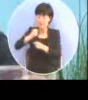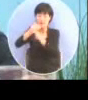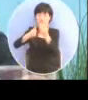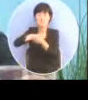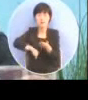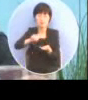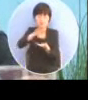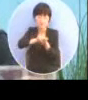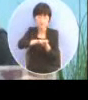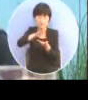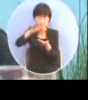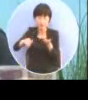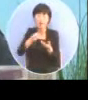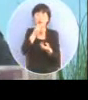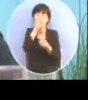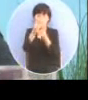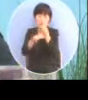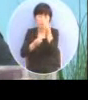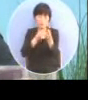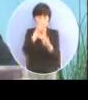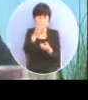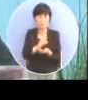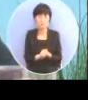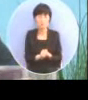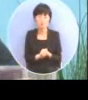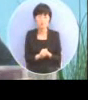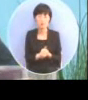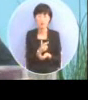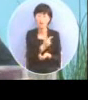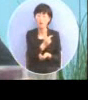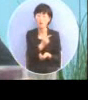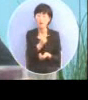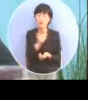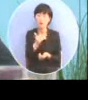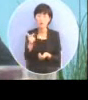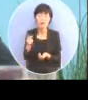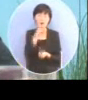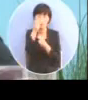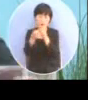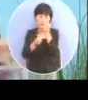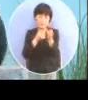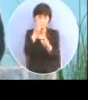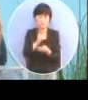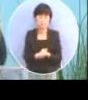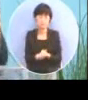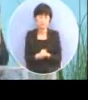Chúa là Đấng Christ, con Đức Chúa Trời hằng sống. Đây là một lời xưng nhận rất lớn.